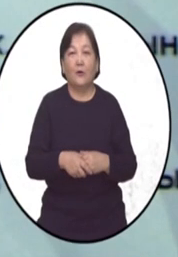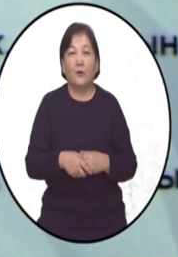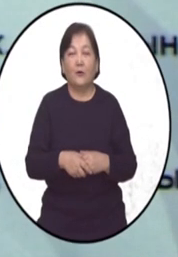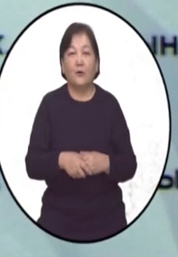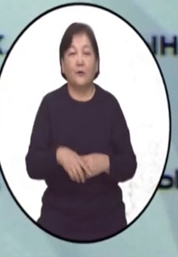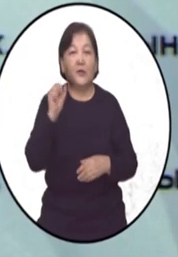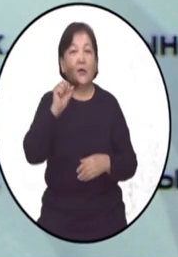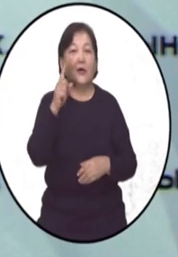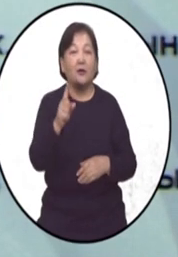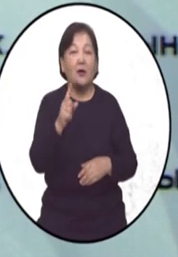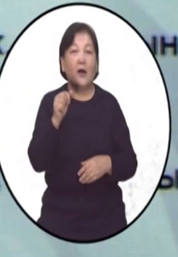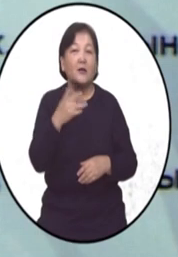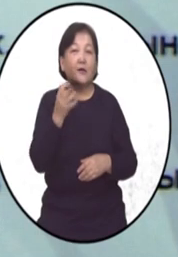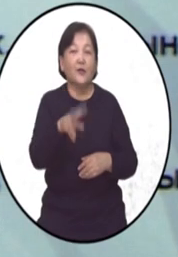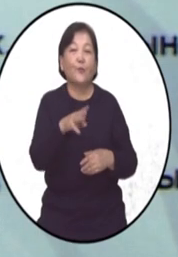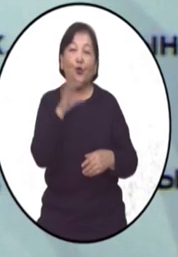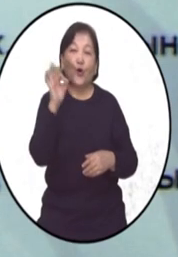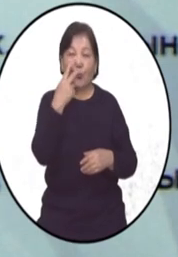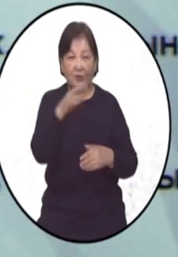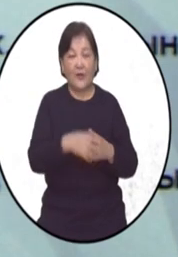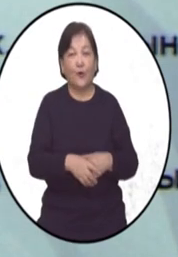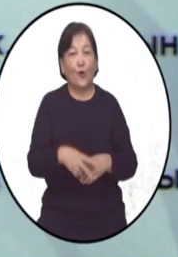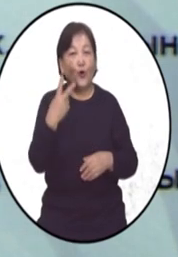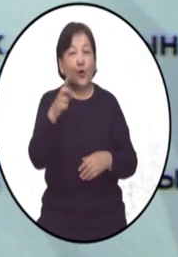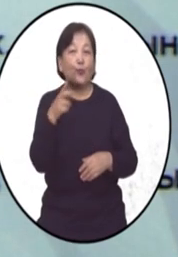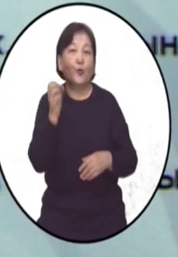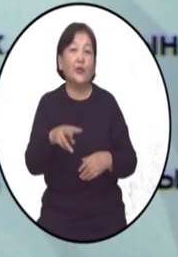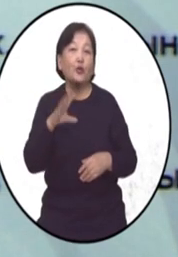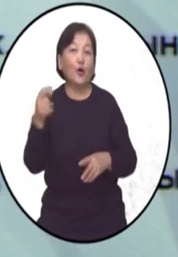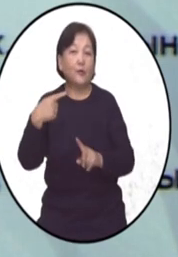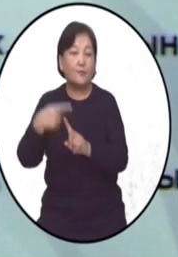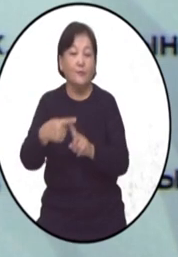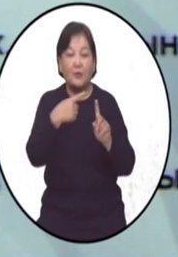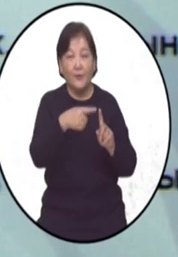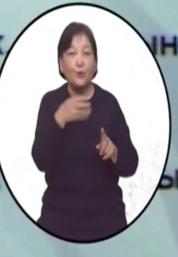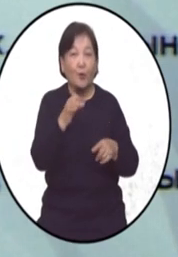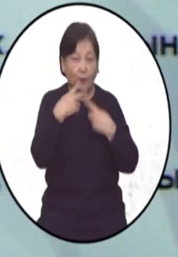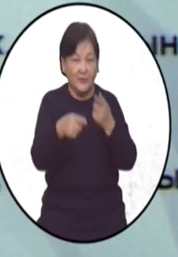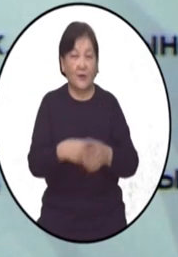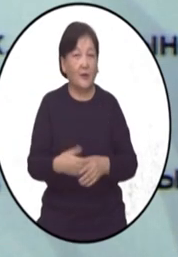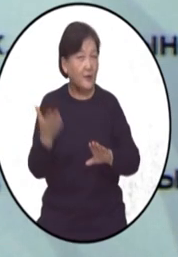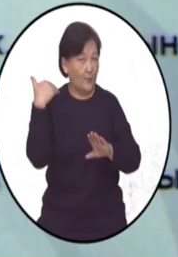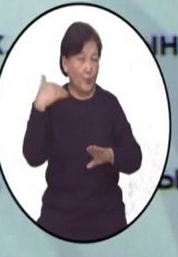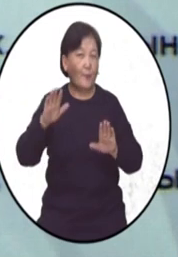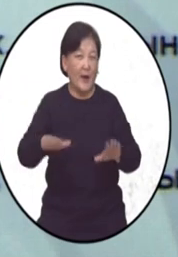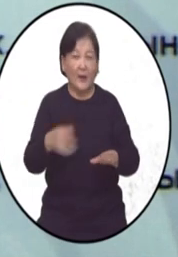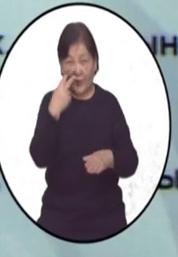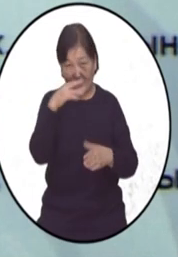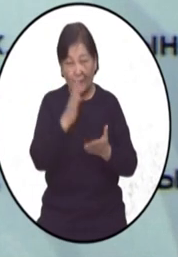нэг алгоритм үзье. Жишээ нь хоёр бүхэл тоог нэмэх алгоритм. За энийг бол бид нар бүр бага ангидаа бол үздэг